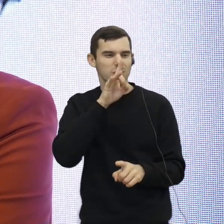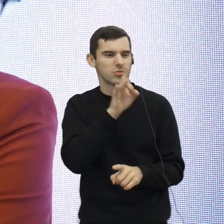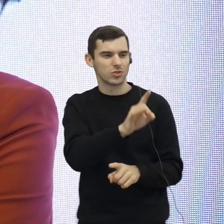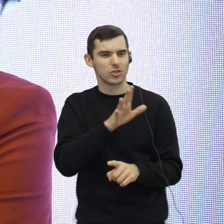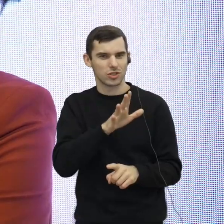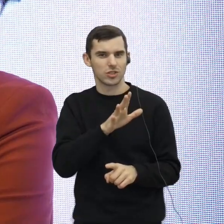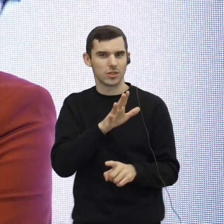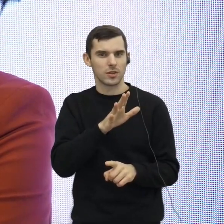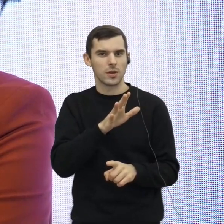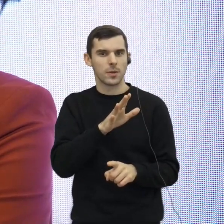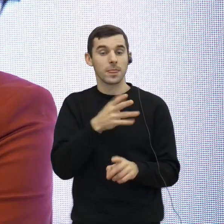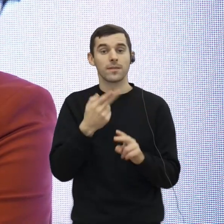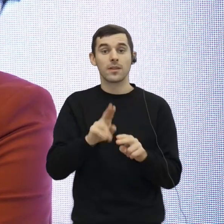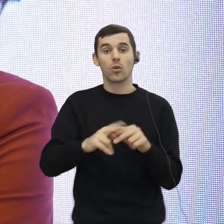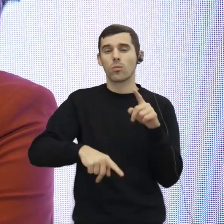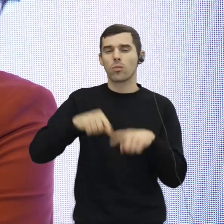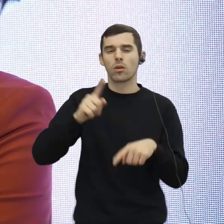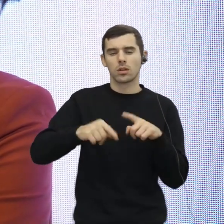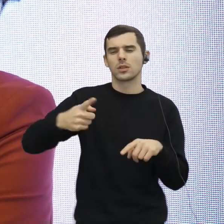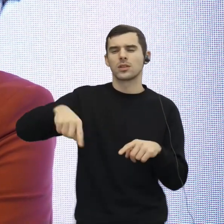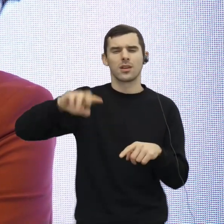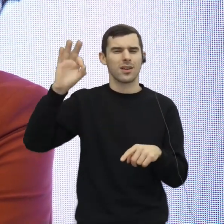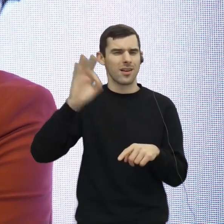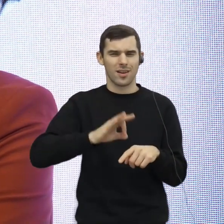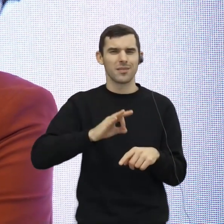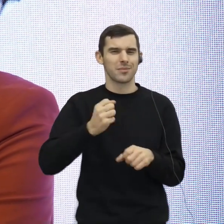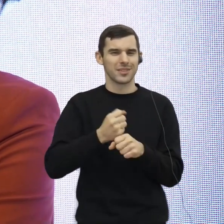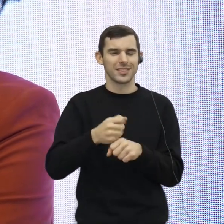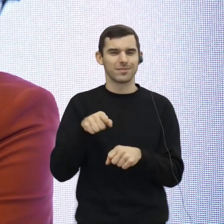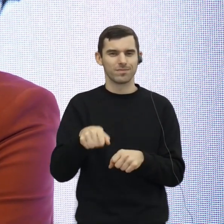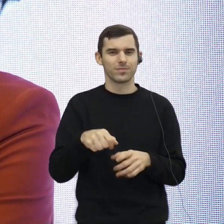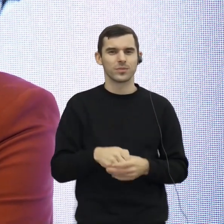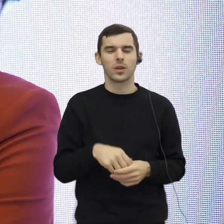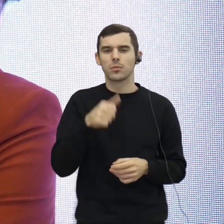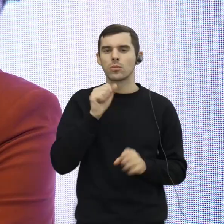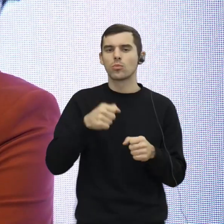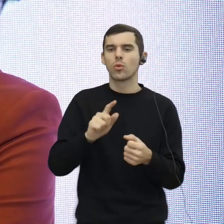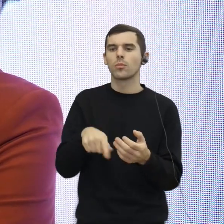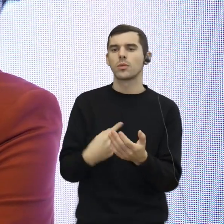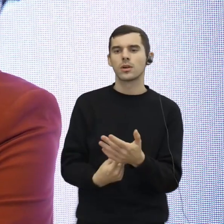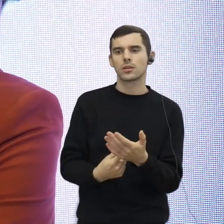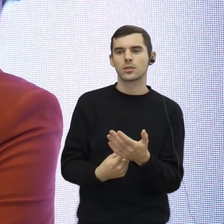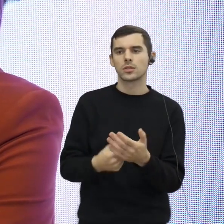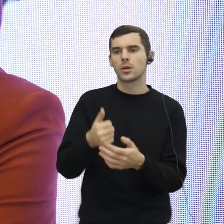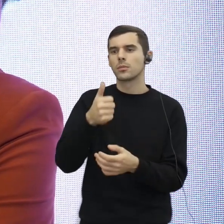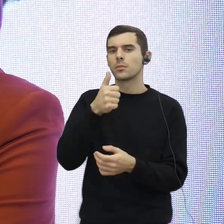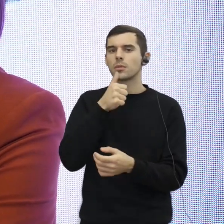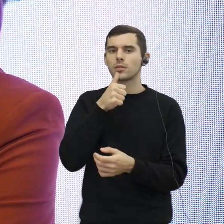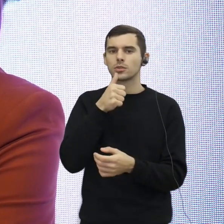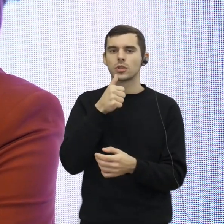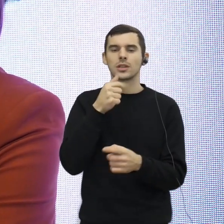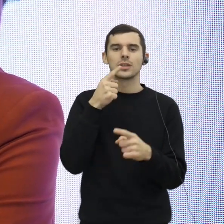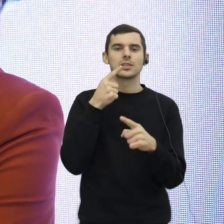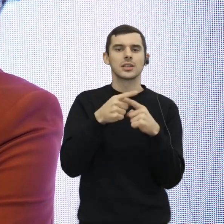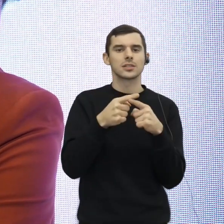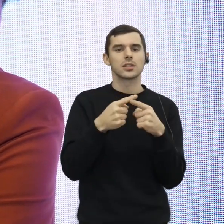gal reikėtų kartais ir atgręžti ir pasakyti, tai žiūrėkite, kada jūs paskutinį kartą teikėte iniciatyvą dėl to, kad, pavyzdžiui, seksas be